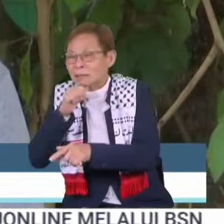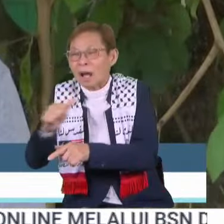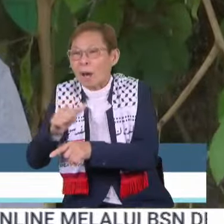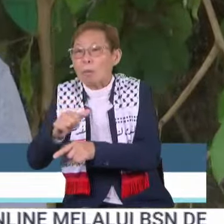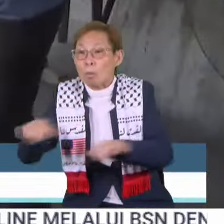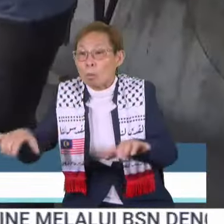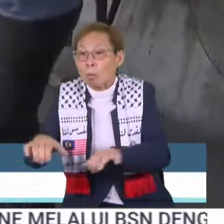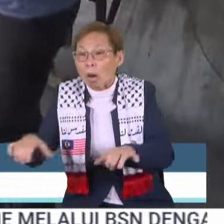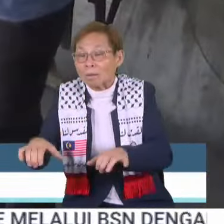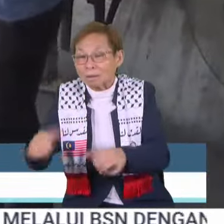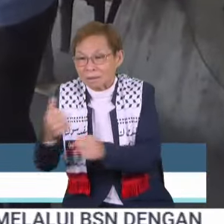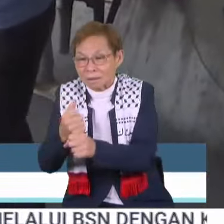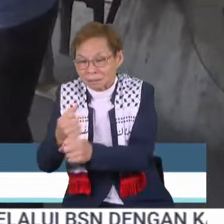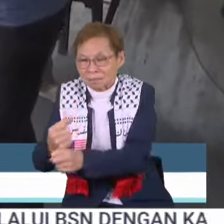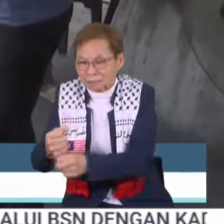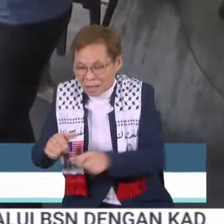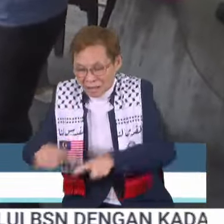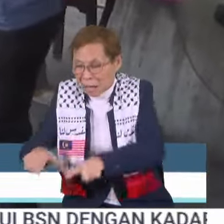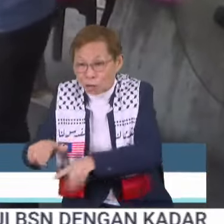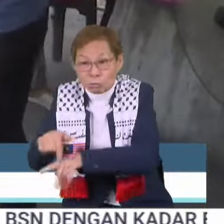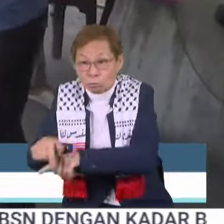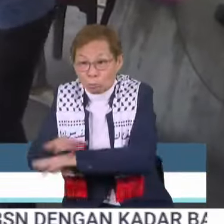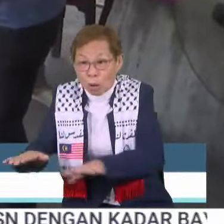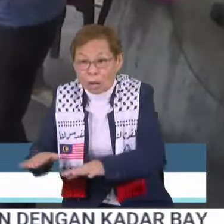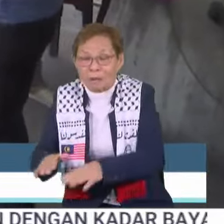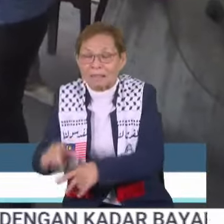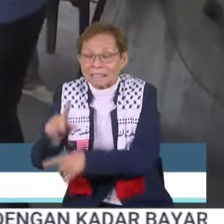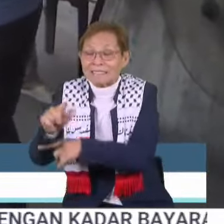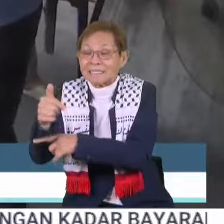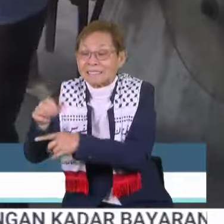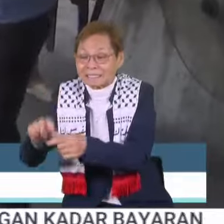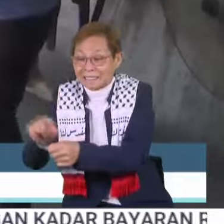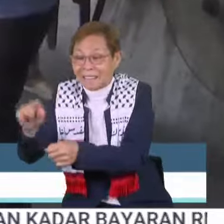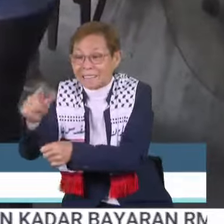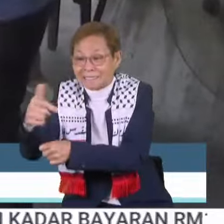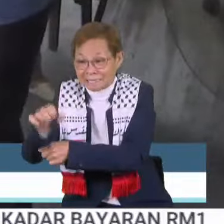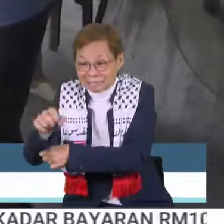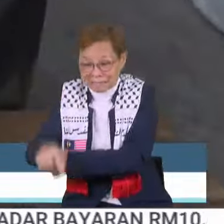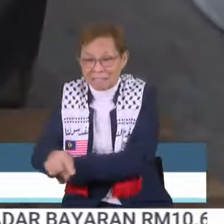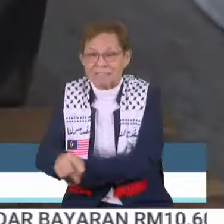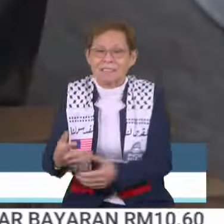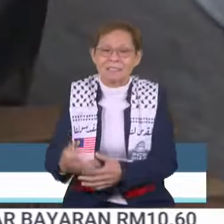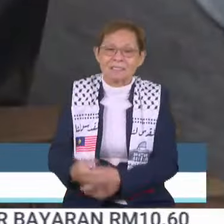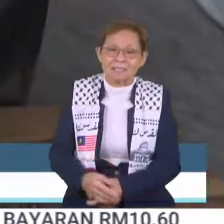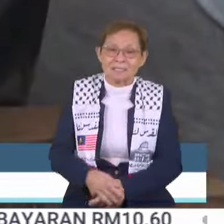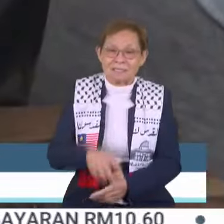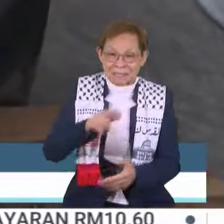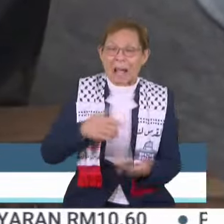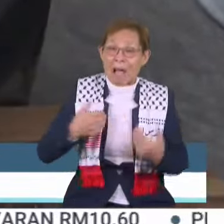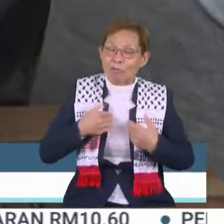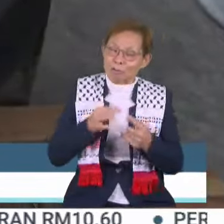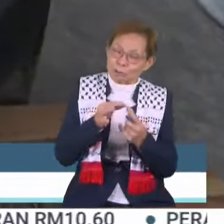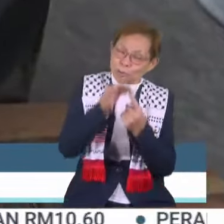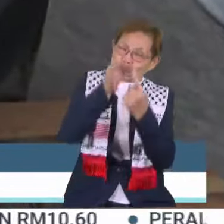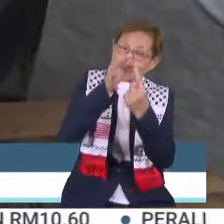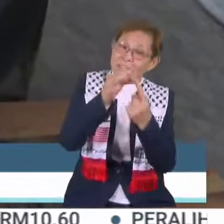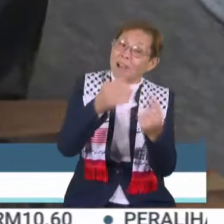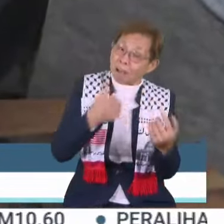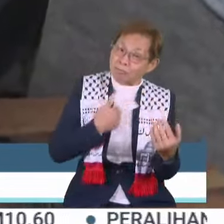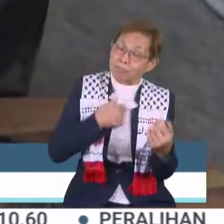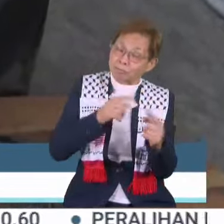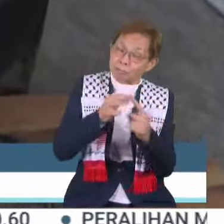dapur kayu. Okey. Jadi kat sini di situlah terletaknya unik dodol tu sendiri.